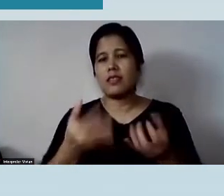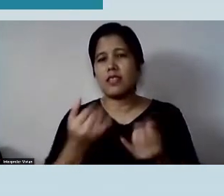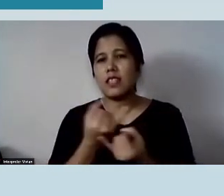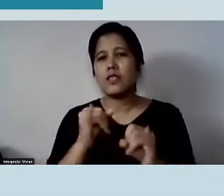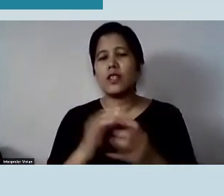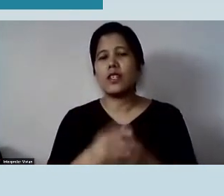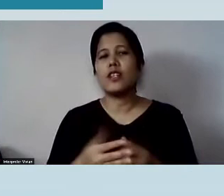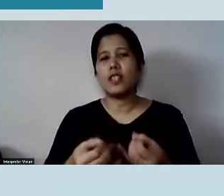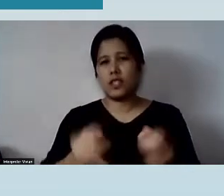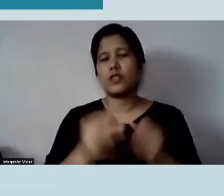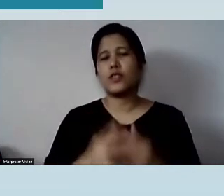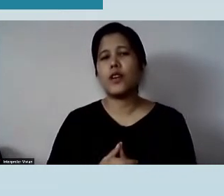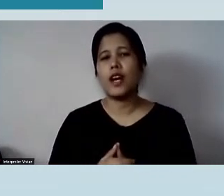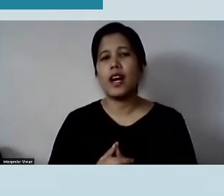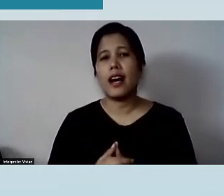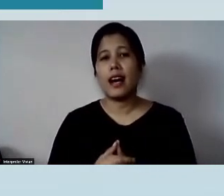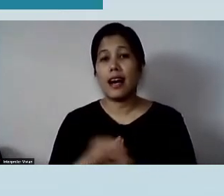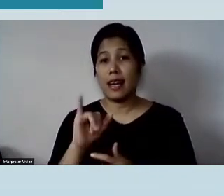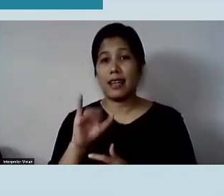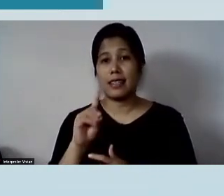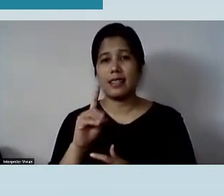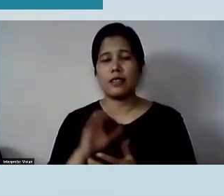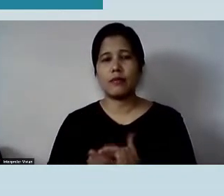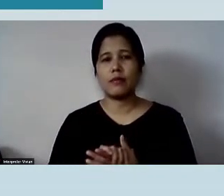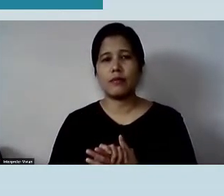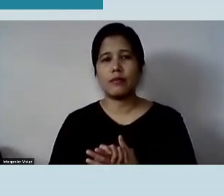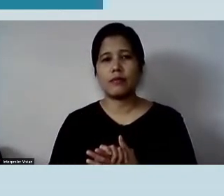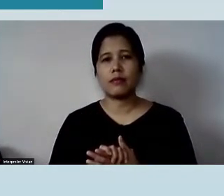ID. So, ang issuance ng ID